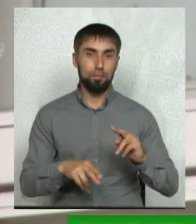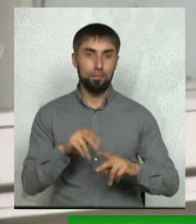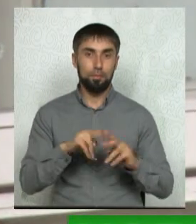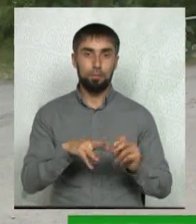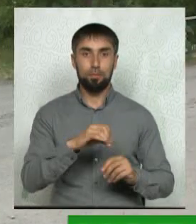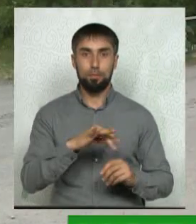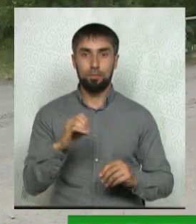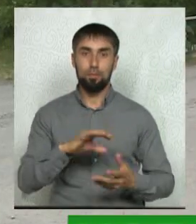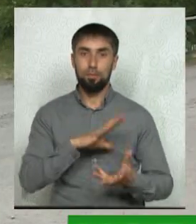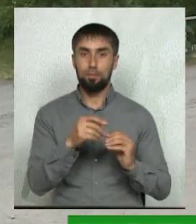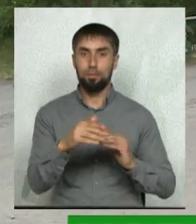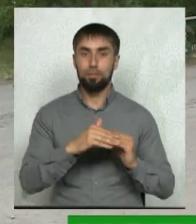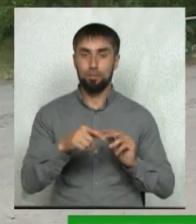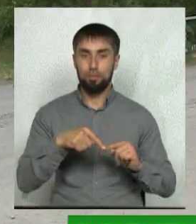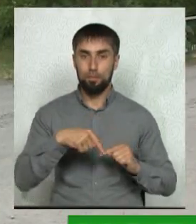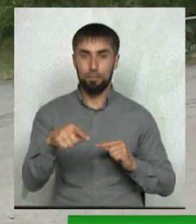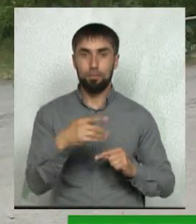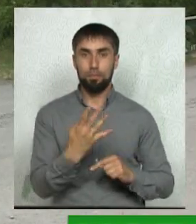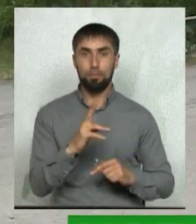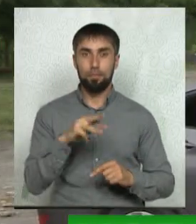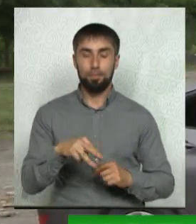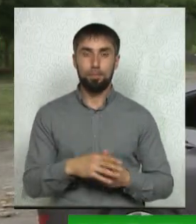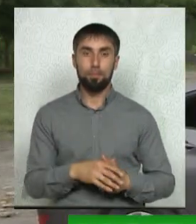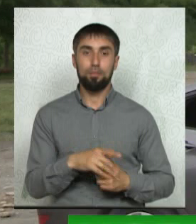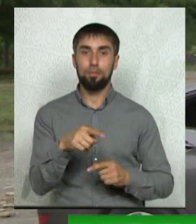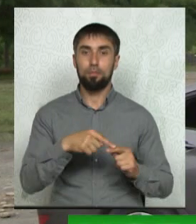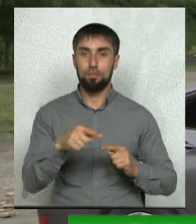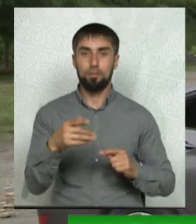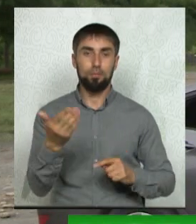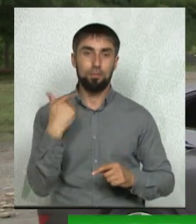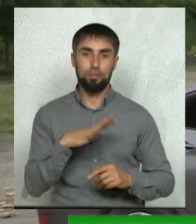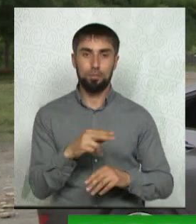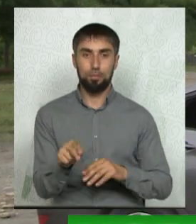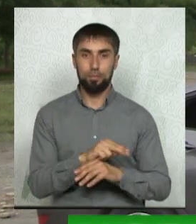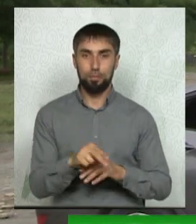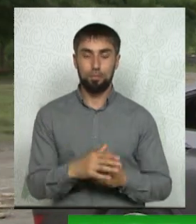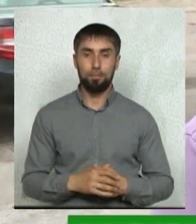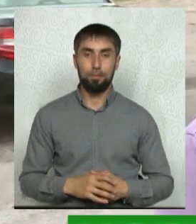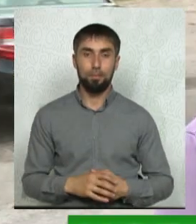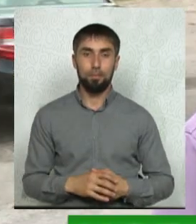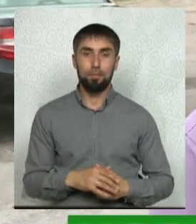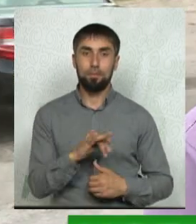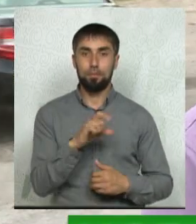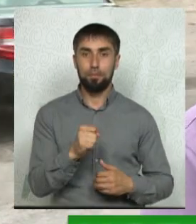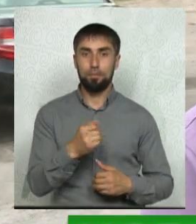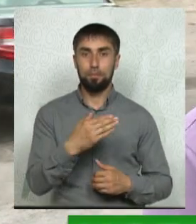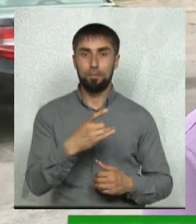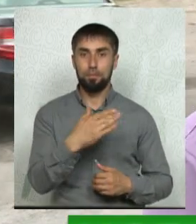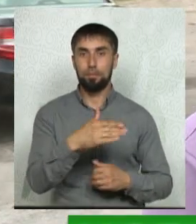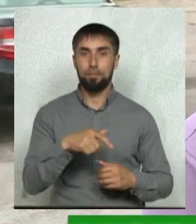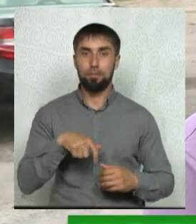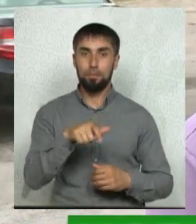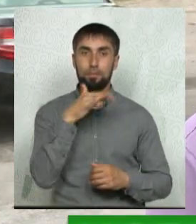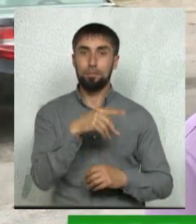медресе. Общая протяженность более 4 километров. Территория давно нуждается в благоустройстве. За федеральные дороги, вот